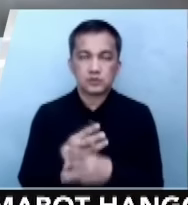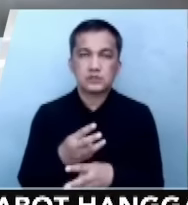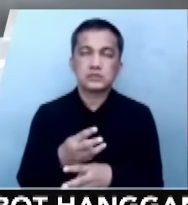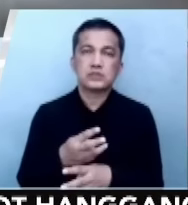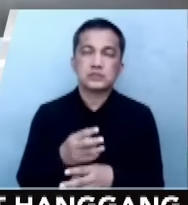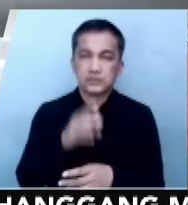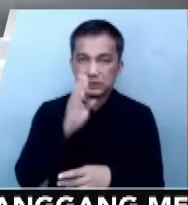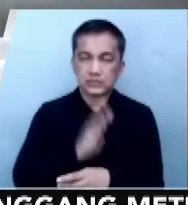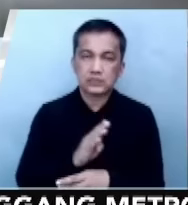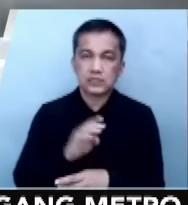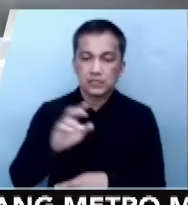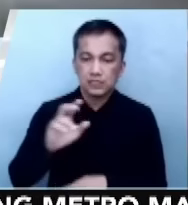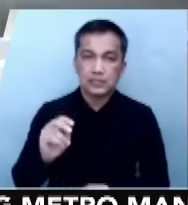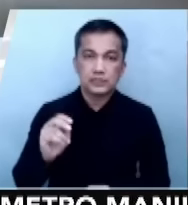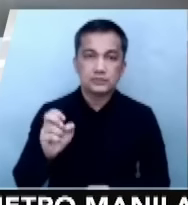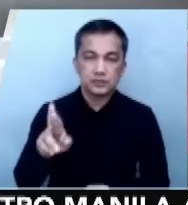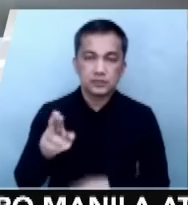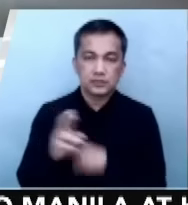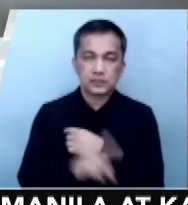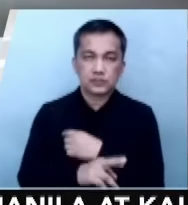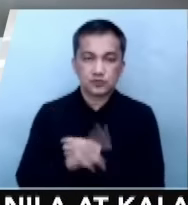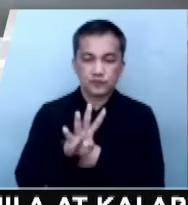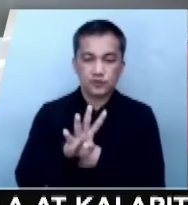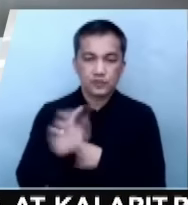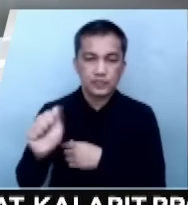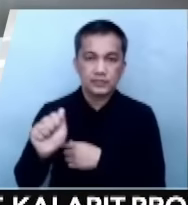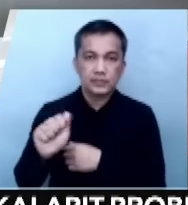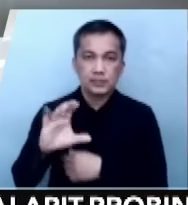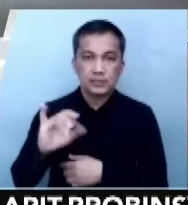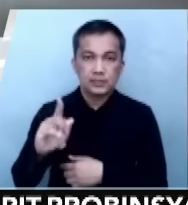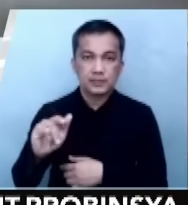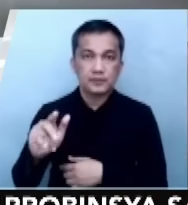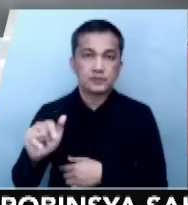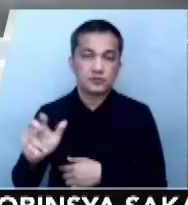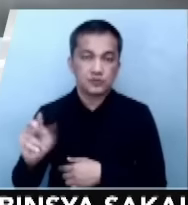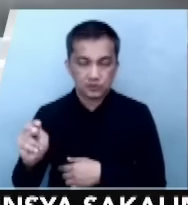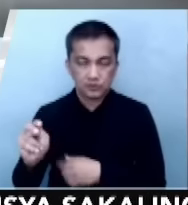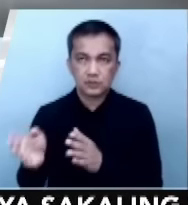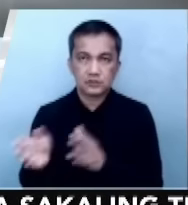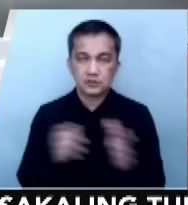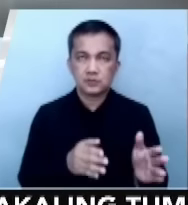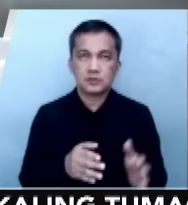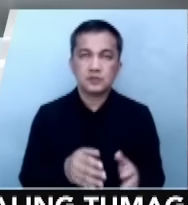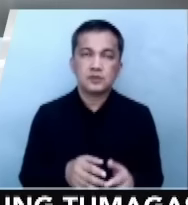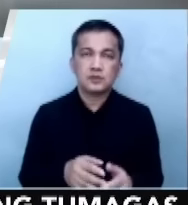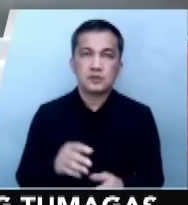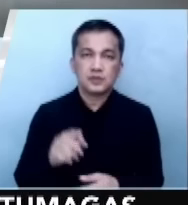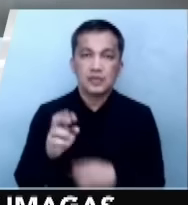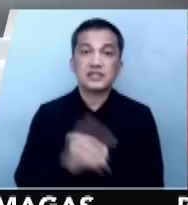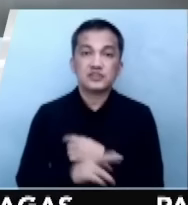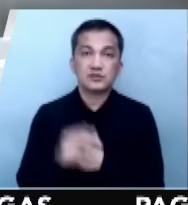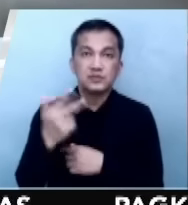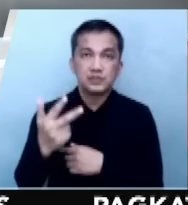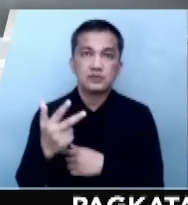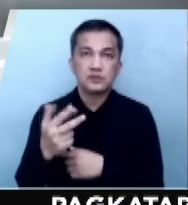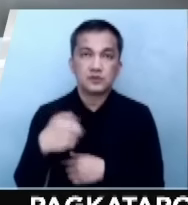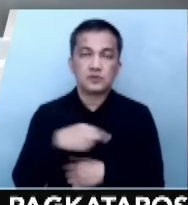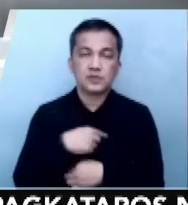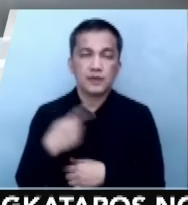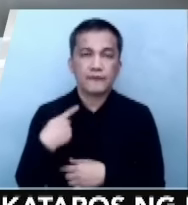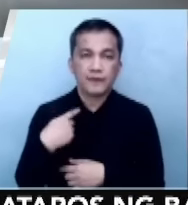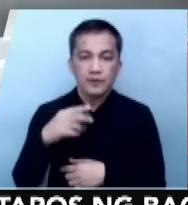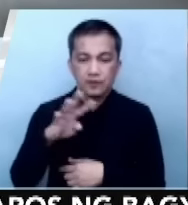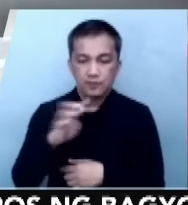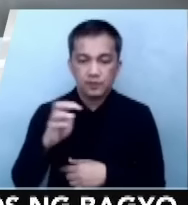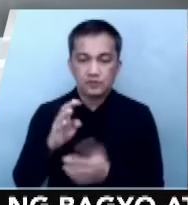yung region 4a Calabarzon saka yung well It seems region 3 din because we have 400 schools that will